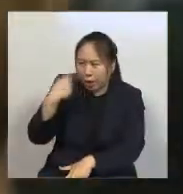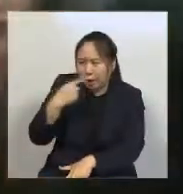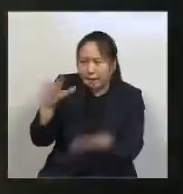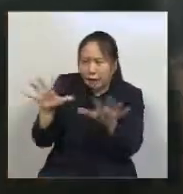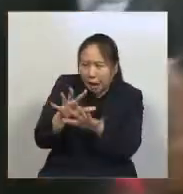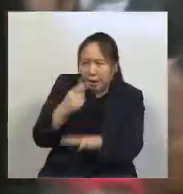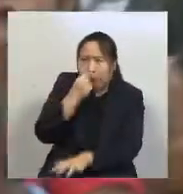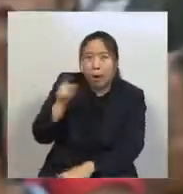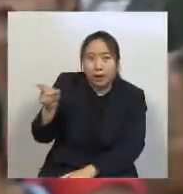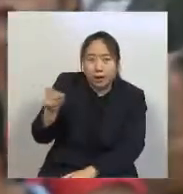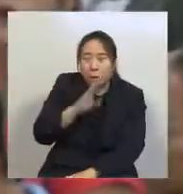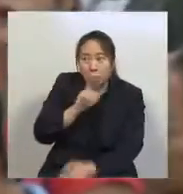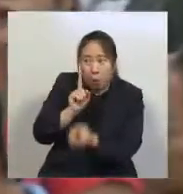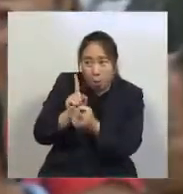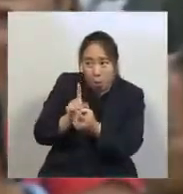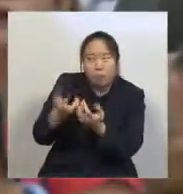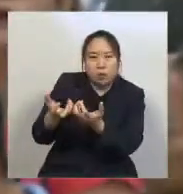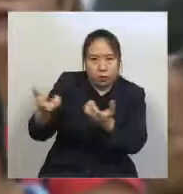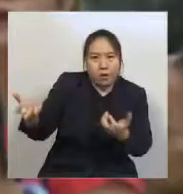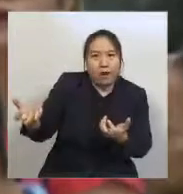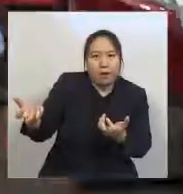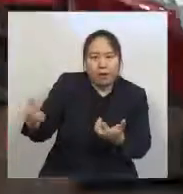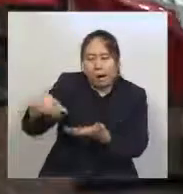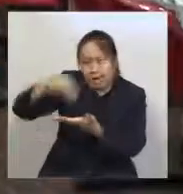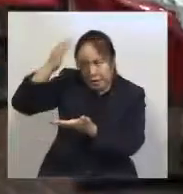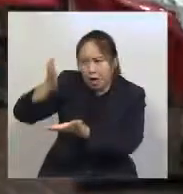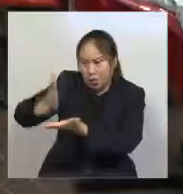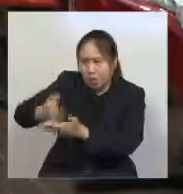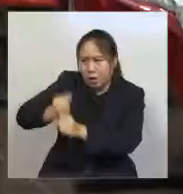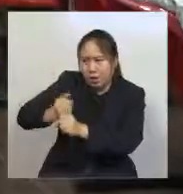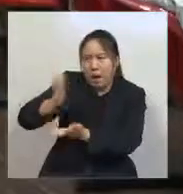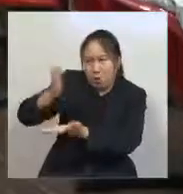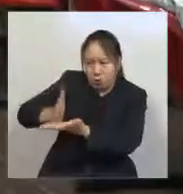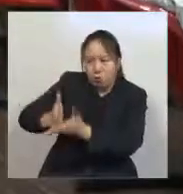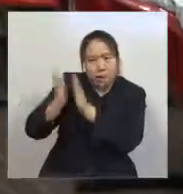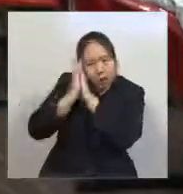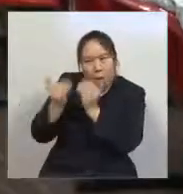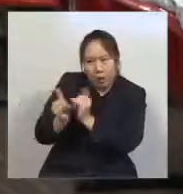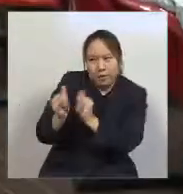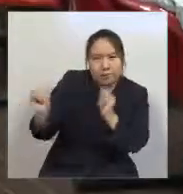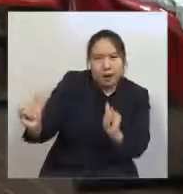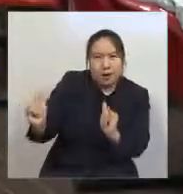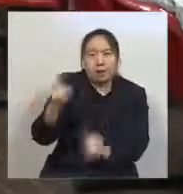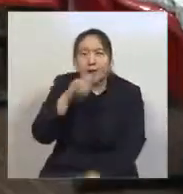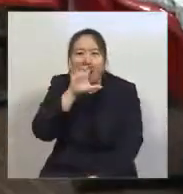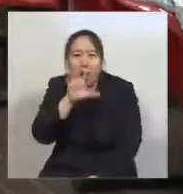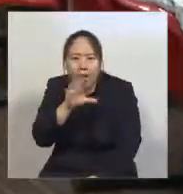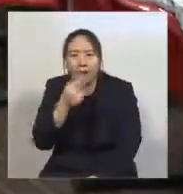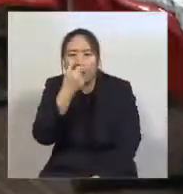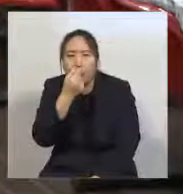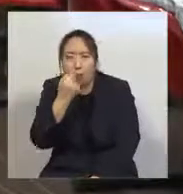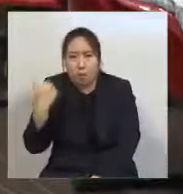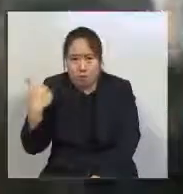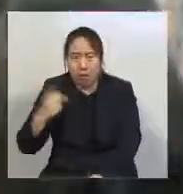ใหญ่หากพบผู้ป่วยก็ต้องแยกผู้ป่วยโดยให้หยุดเรียนหยุดงานหรือว่าแยกห้องนอนและผู้ที่มีอาการไอหรือมีน้ำมูกก็ควรส